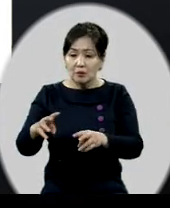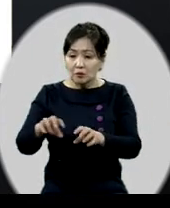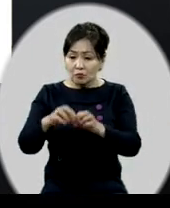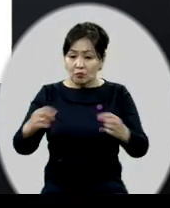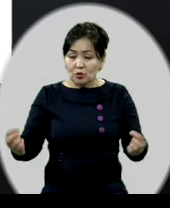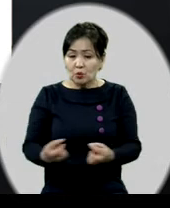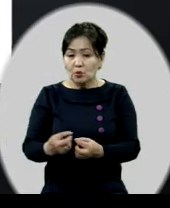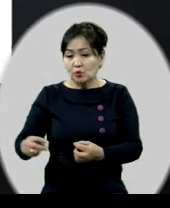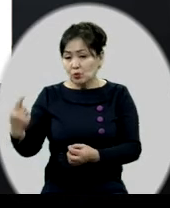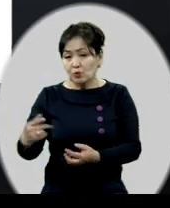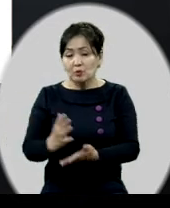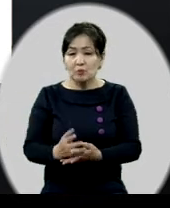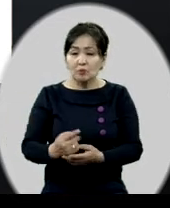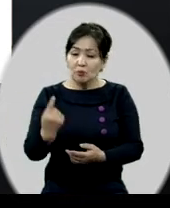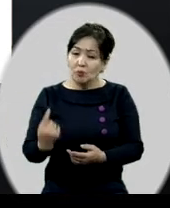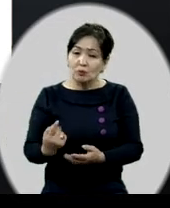Үлдсэн туузыг олохдоо яаж олох вэ?